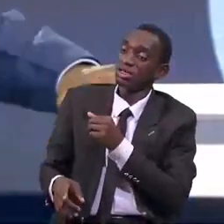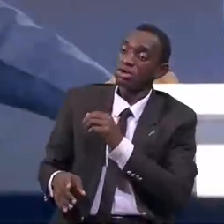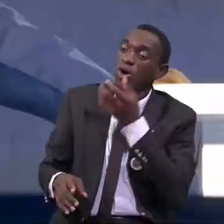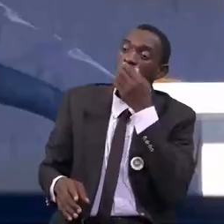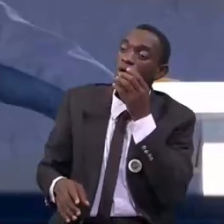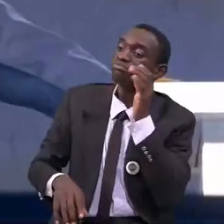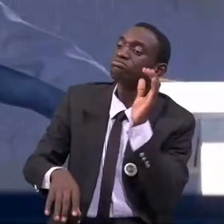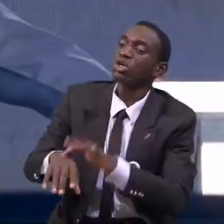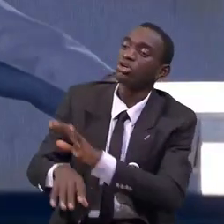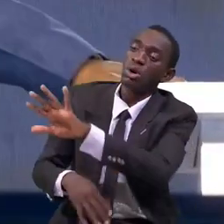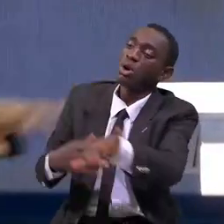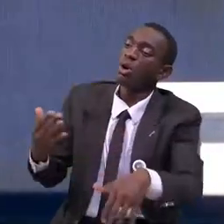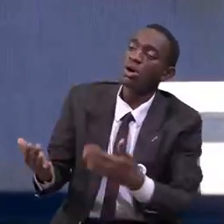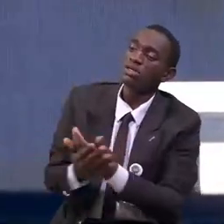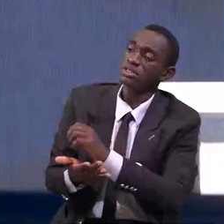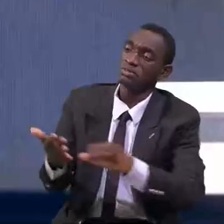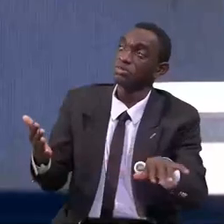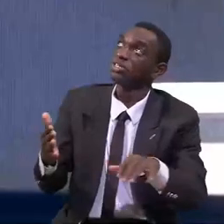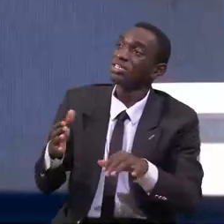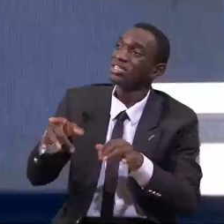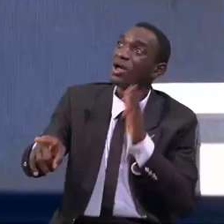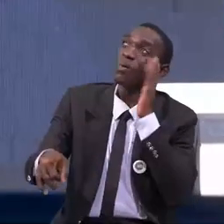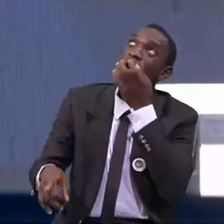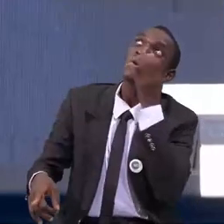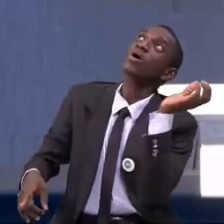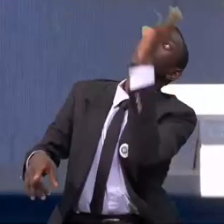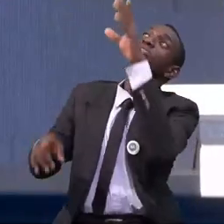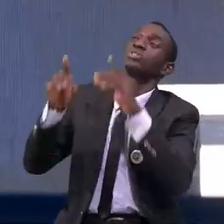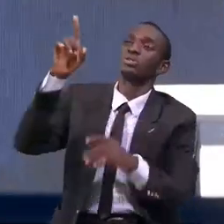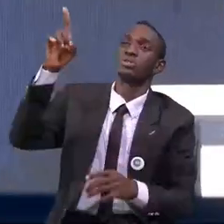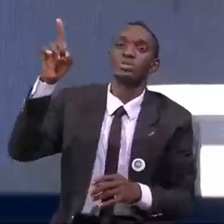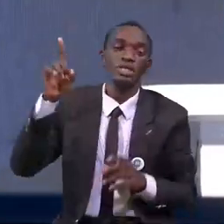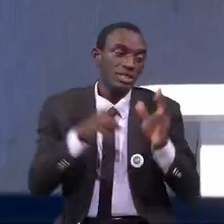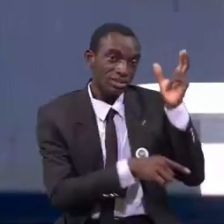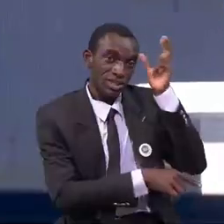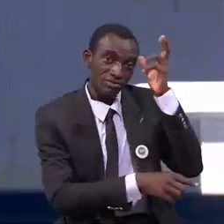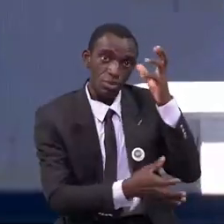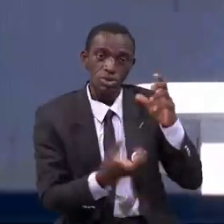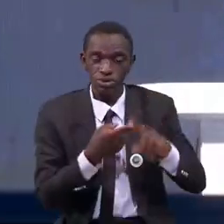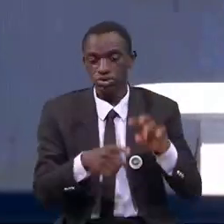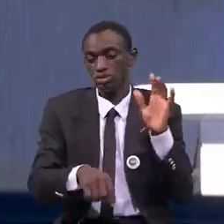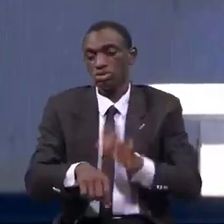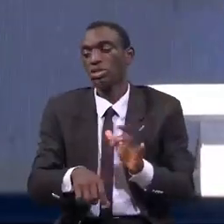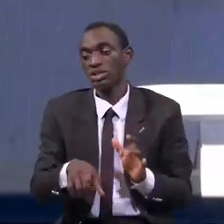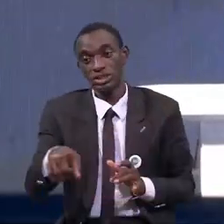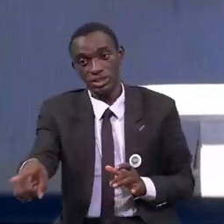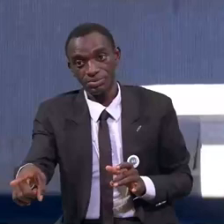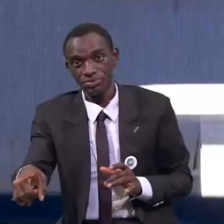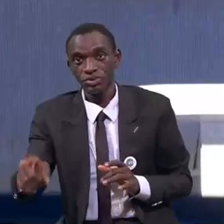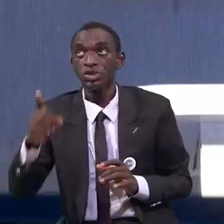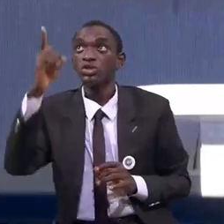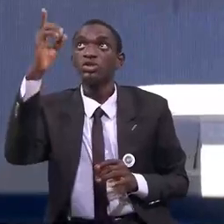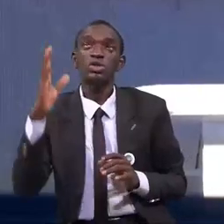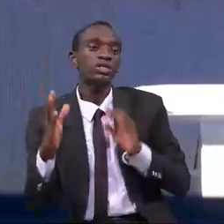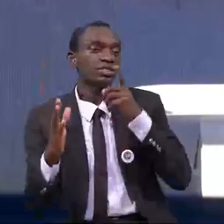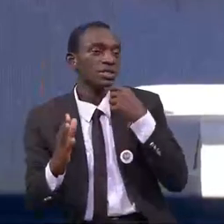face le diable voulait le toucher et Dieu a dit mais mais tu ne